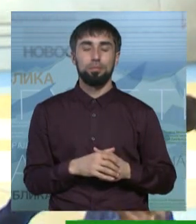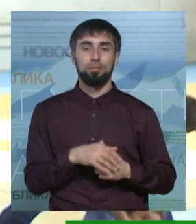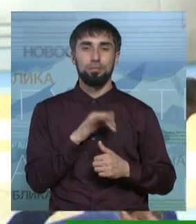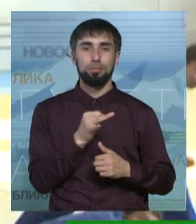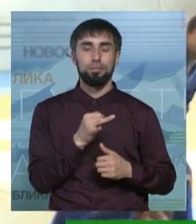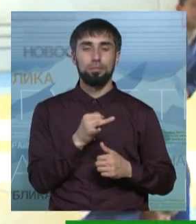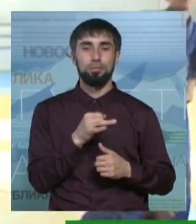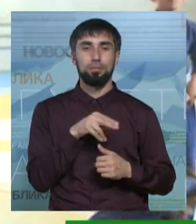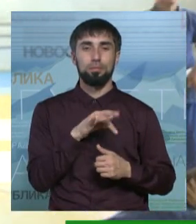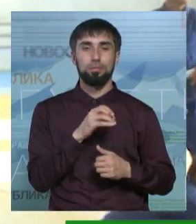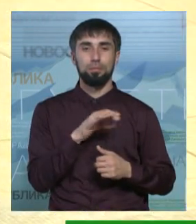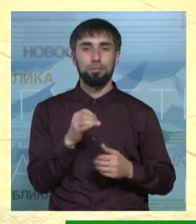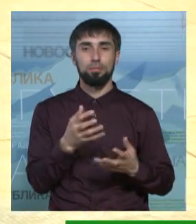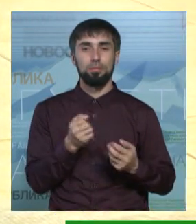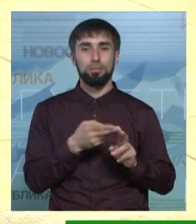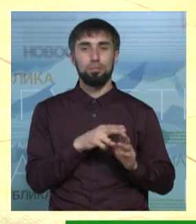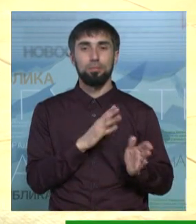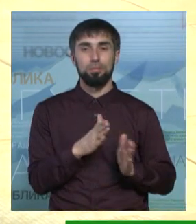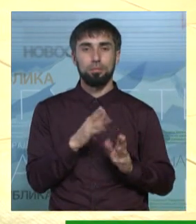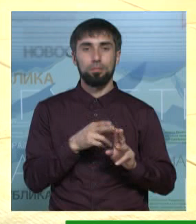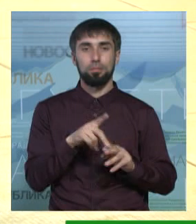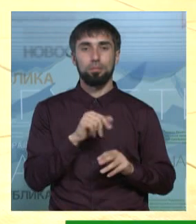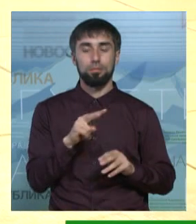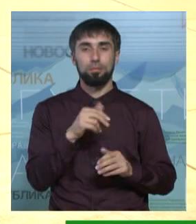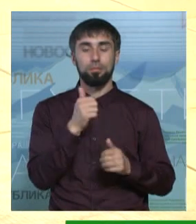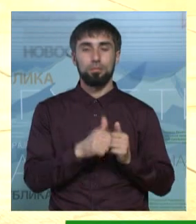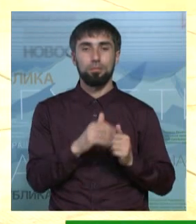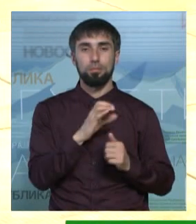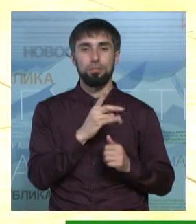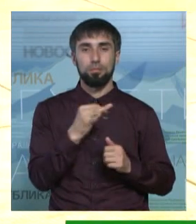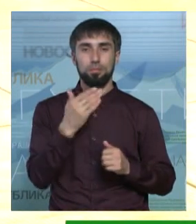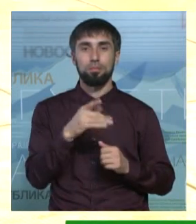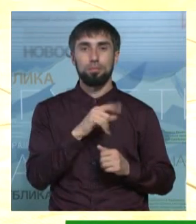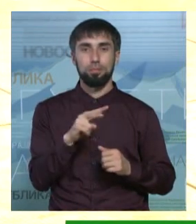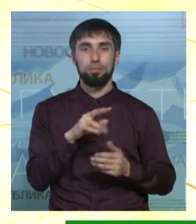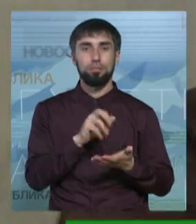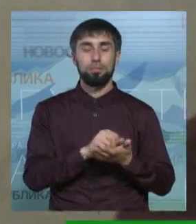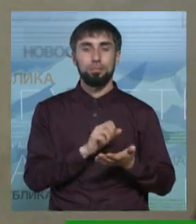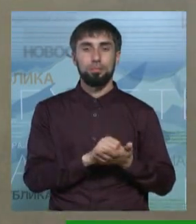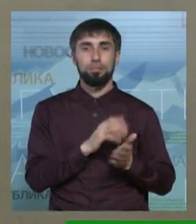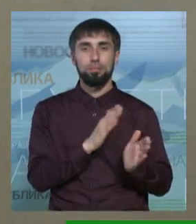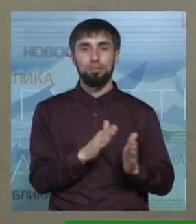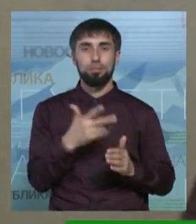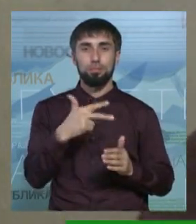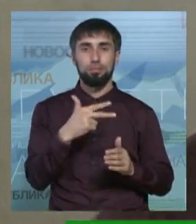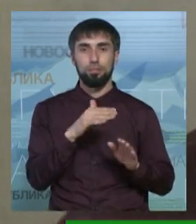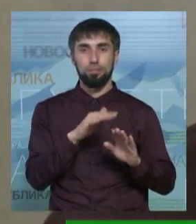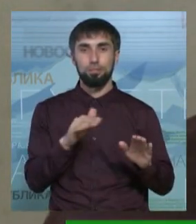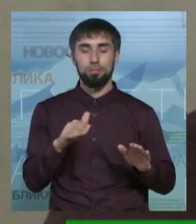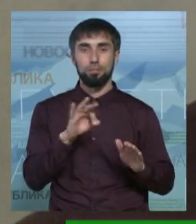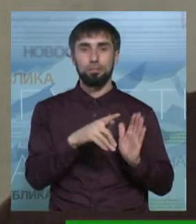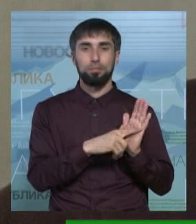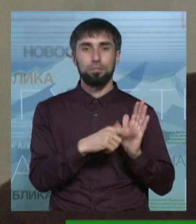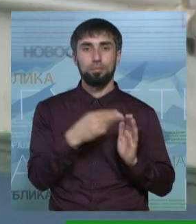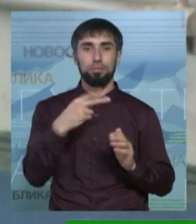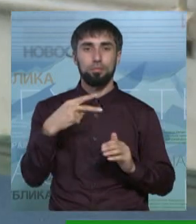привести в порядок вот этот зал. В каждой секции этого зала занимаются порядка 30 ребят от 7 до